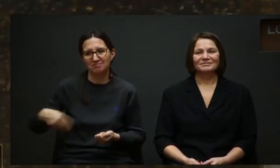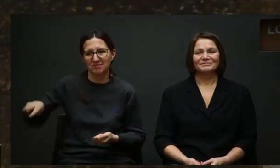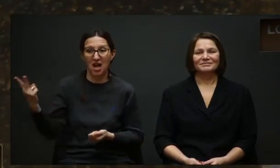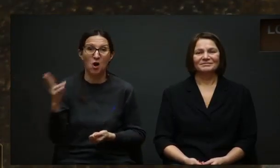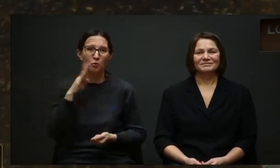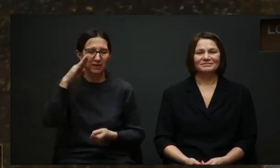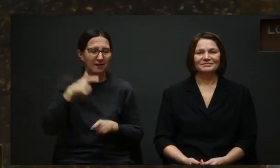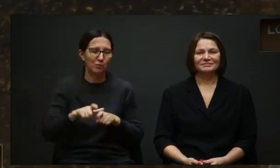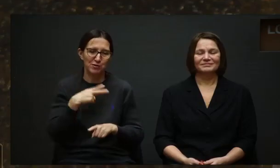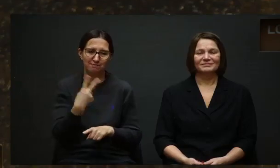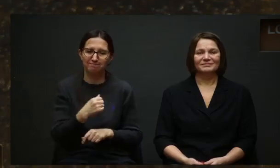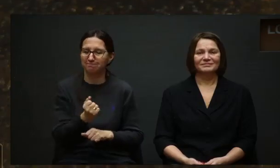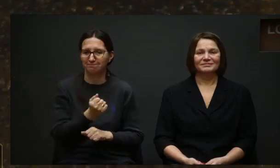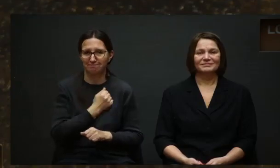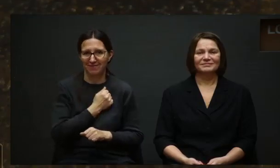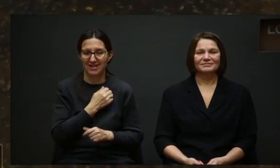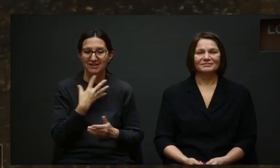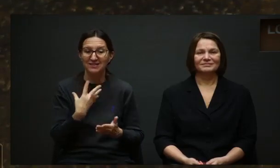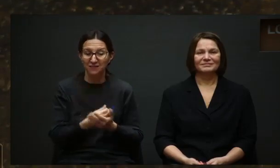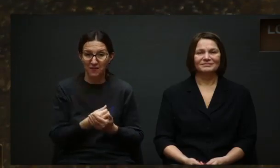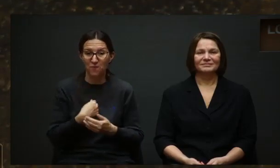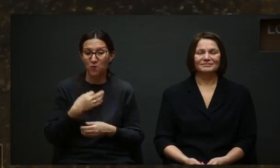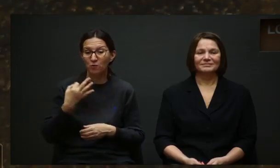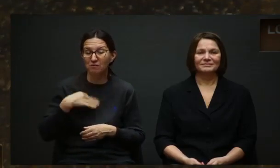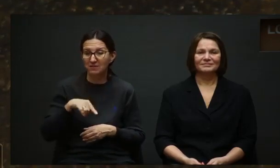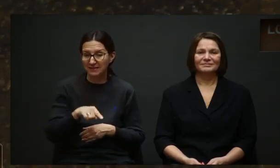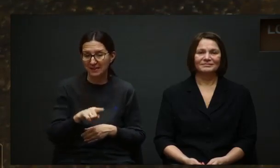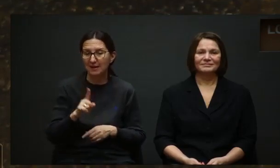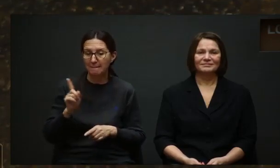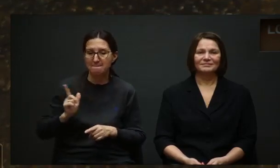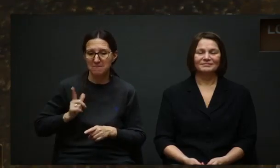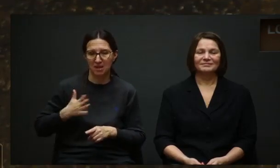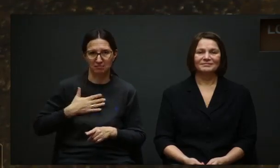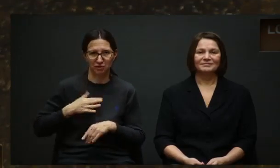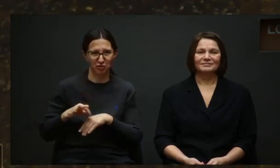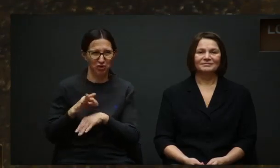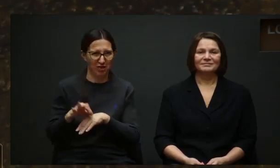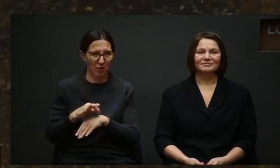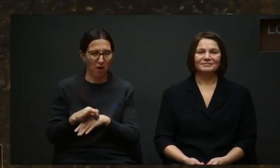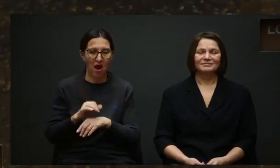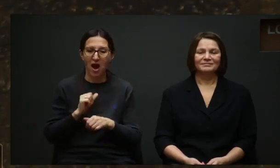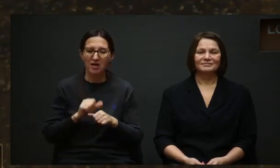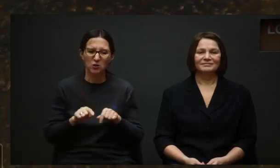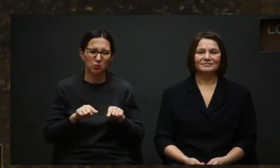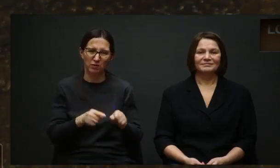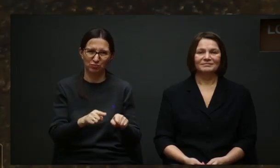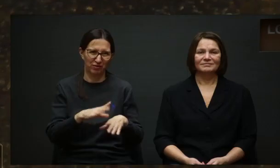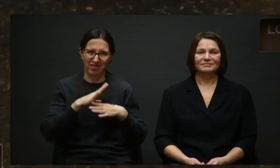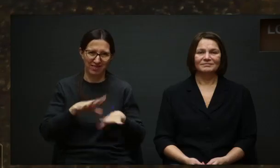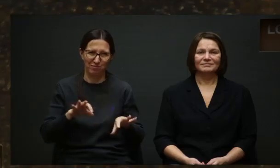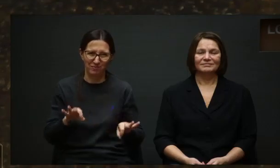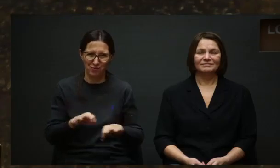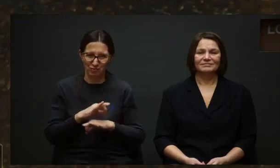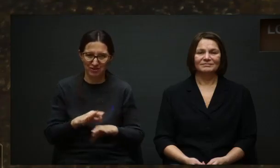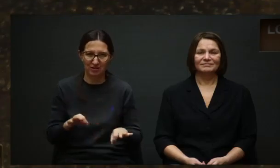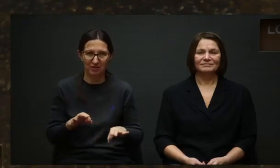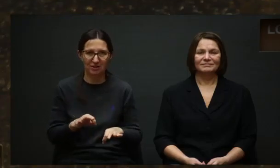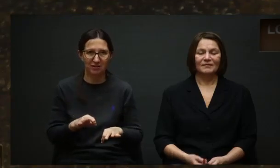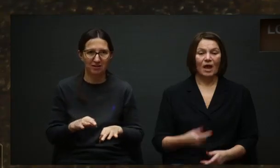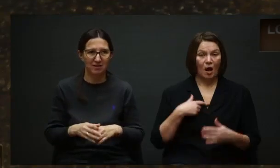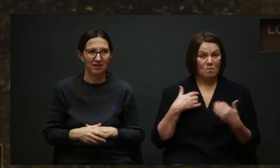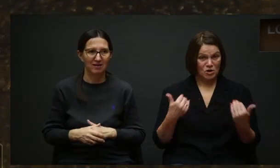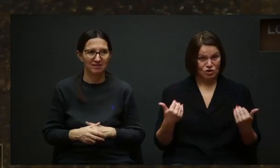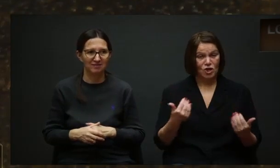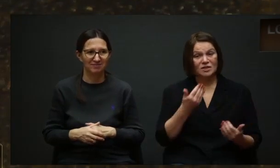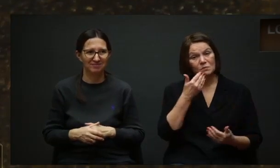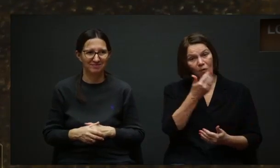сожалею. Своего ребенка я особенно, и мы с моей женой, особенно не мучили. А мы сейчас у него